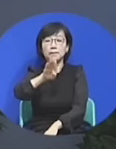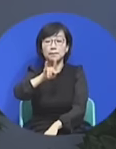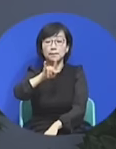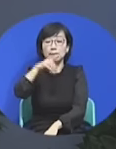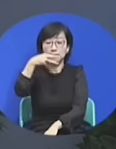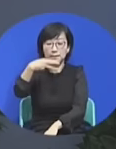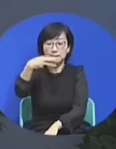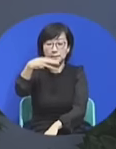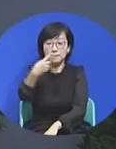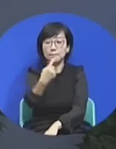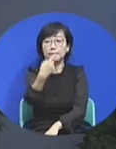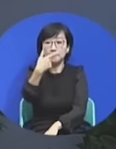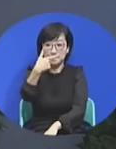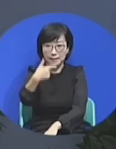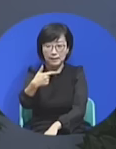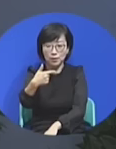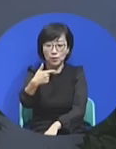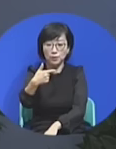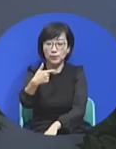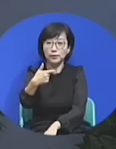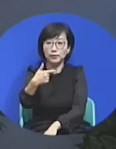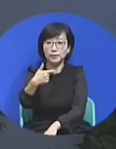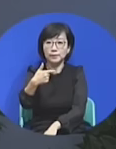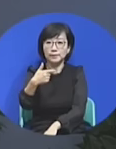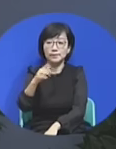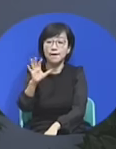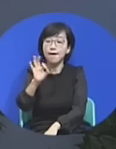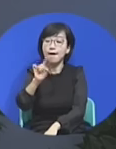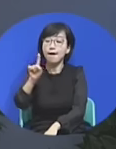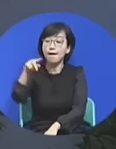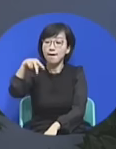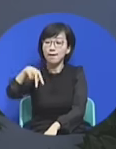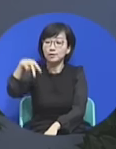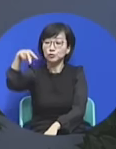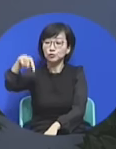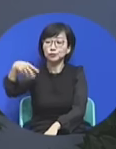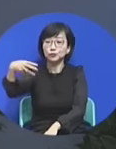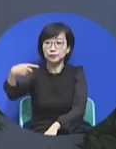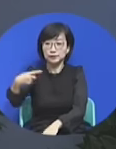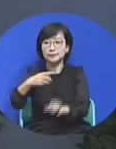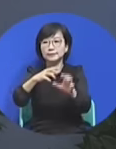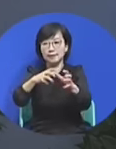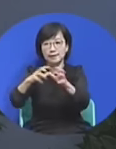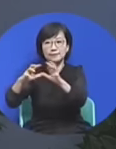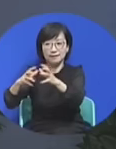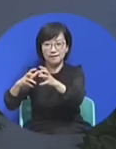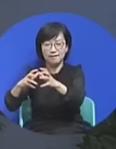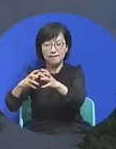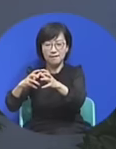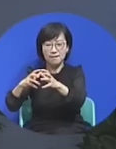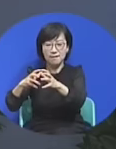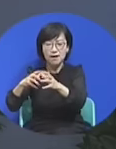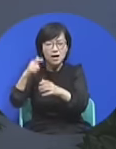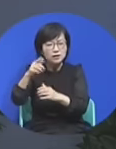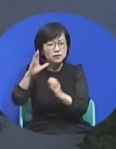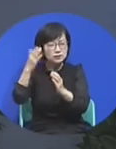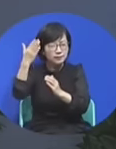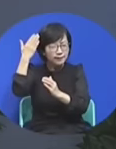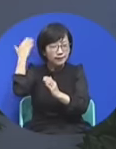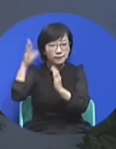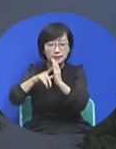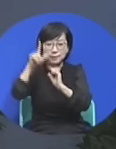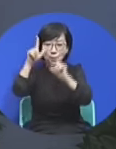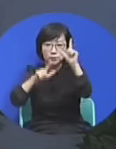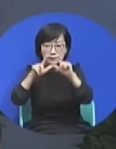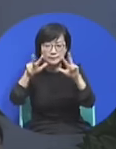kind of policy and strategy of integration. That was Babylon and Assyria. 지금하고 똑같습니다. It's the same even now. 시대의 흐름은요 똑같아요. That flow of the